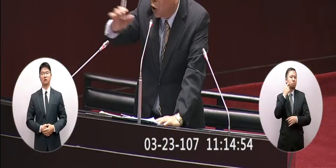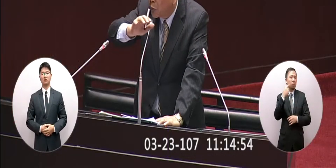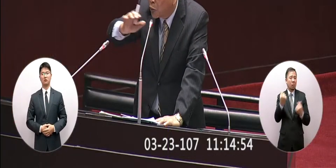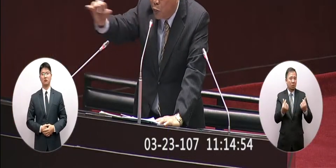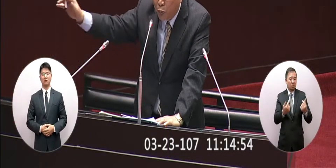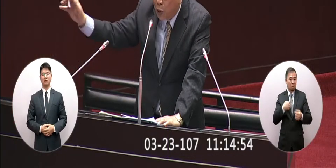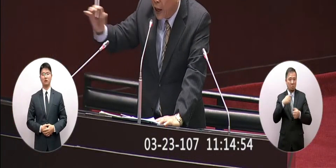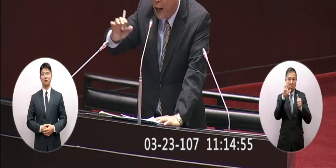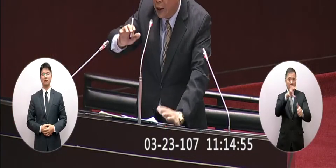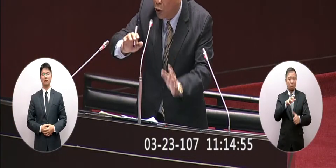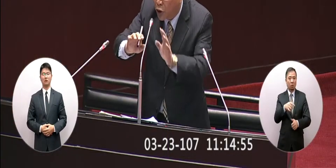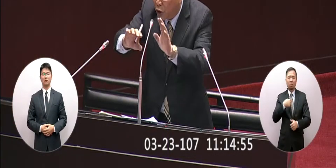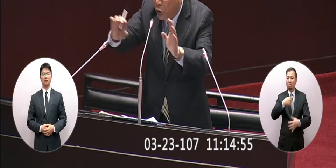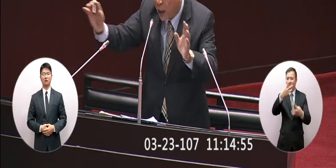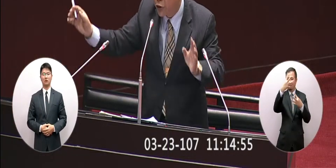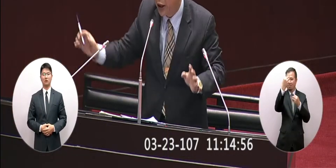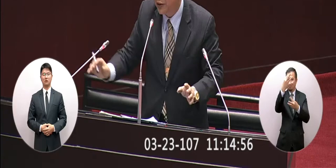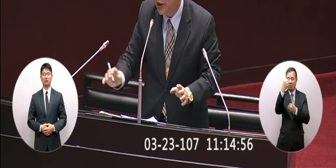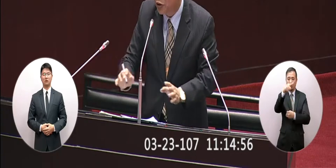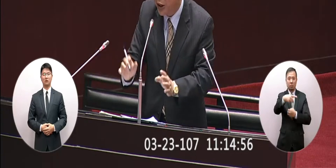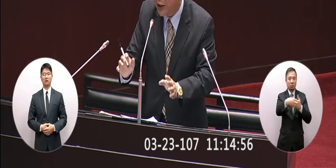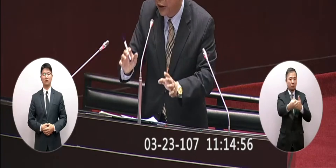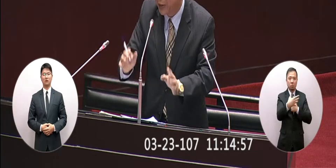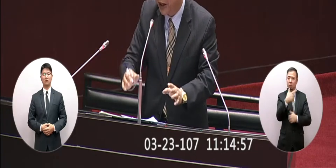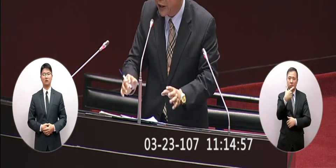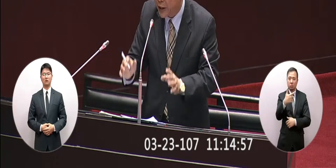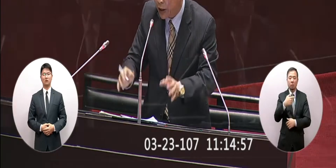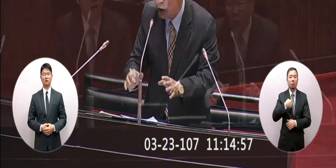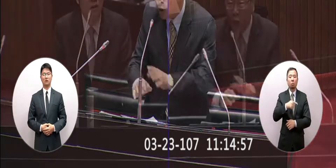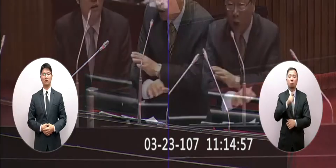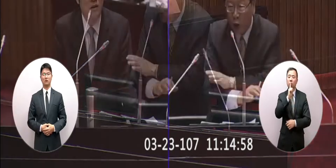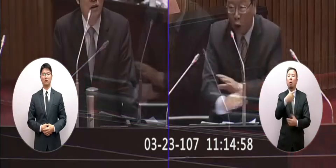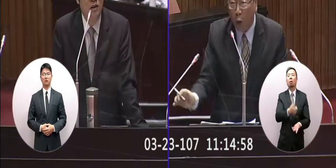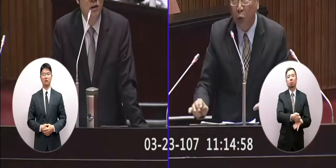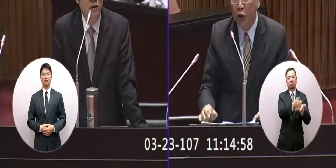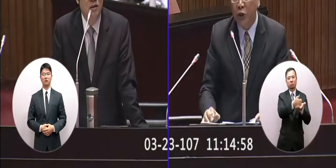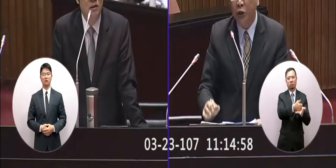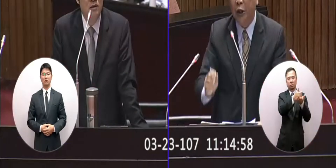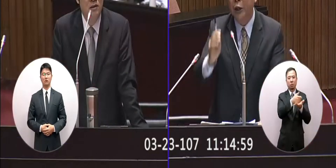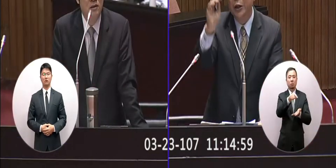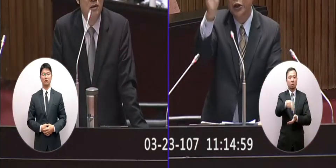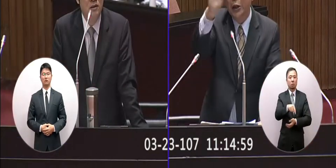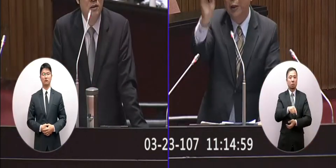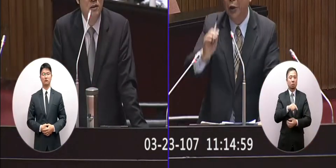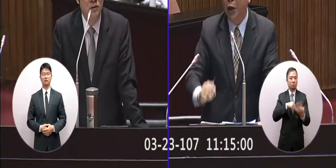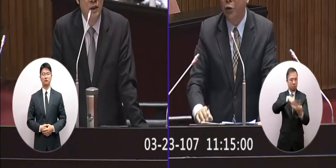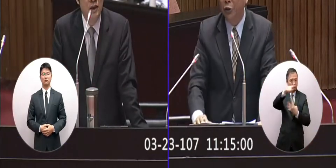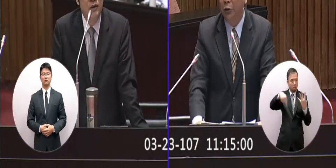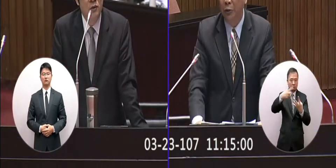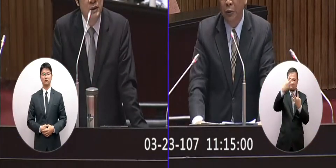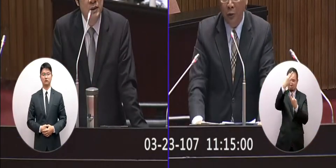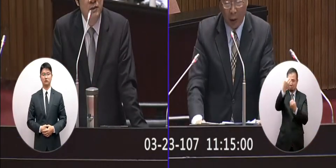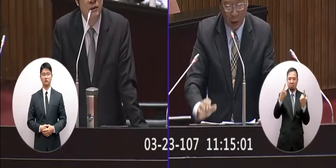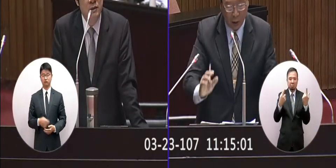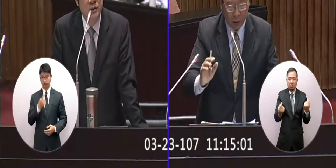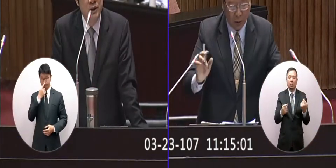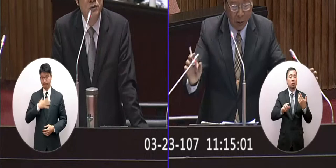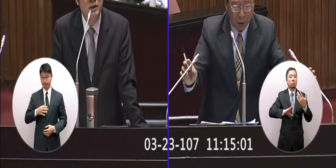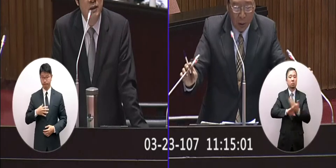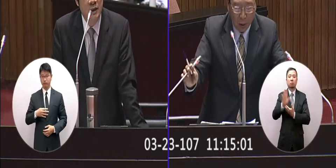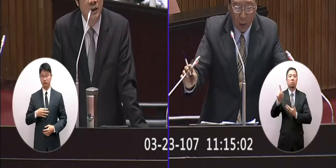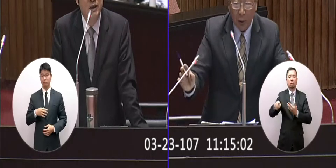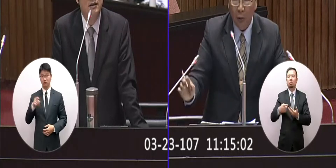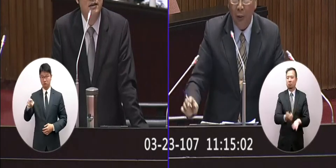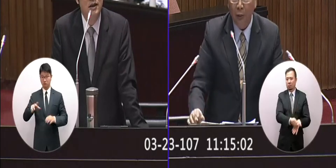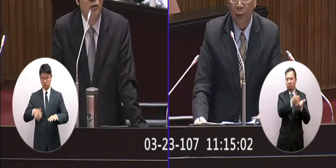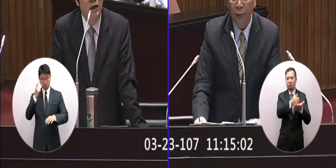时间我不 care， 我就是完全。遵照你们的意思，但就是说同步实施而已，其他没有要求。 对，因为我知道、哦，我清